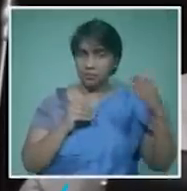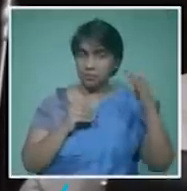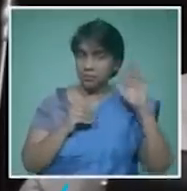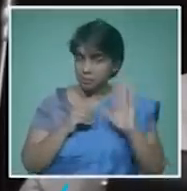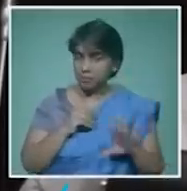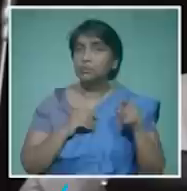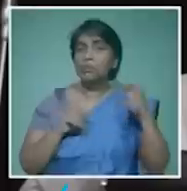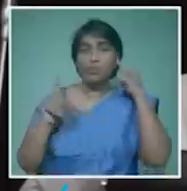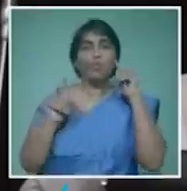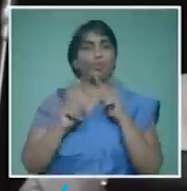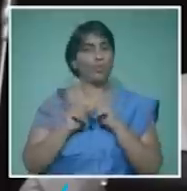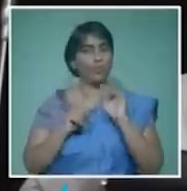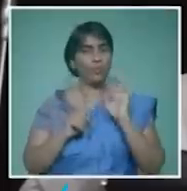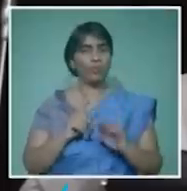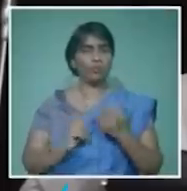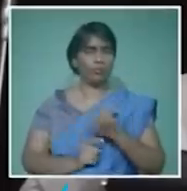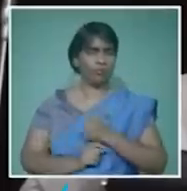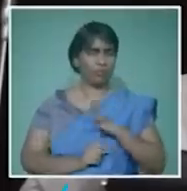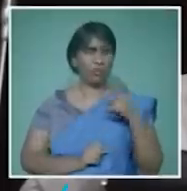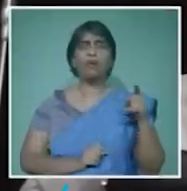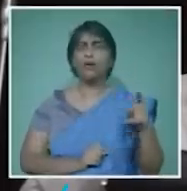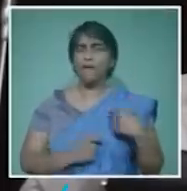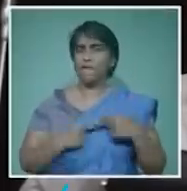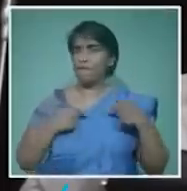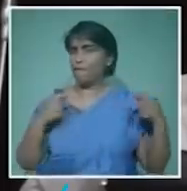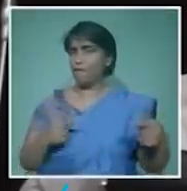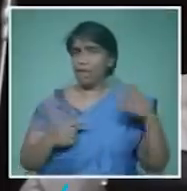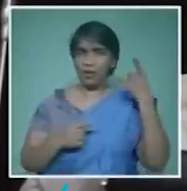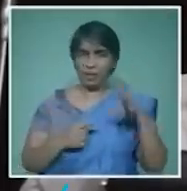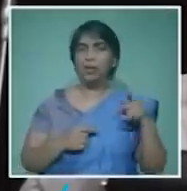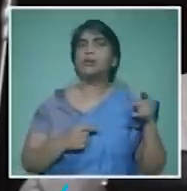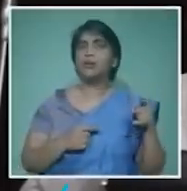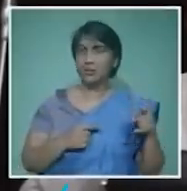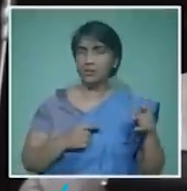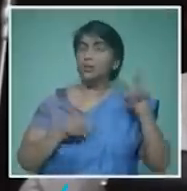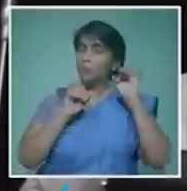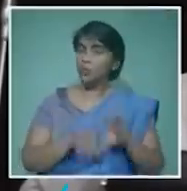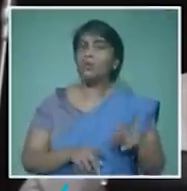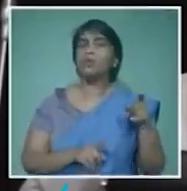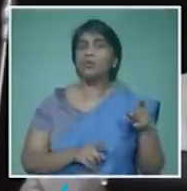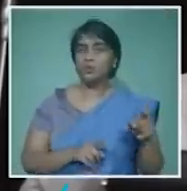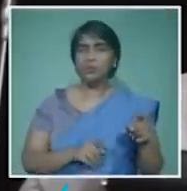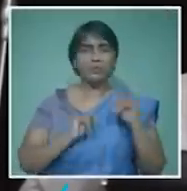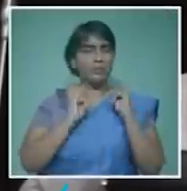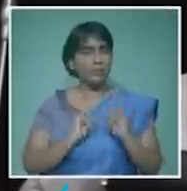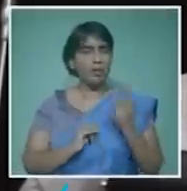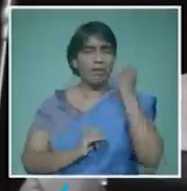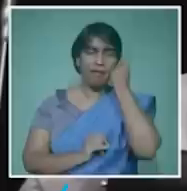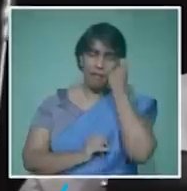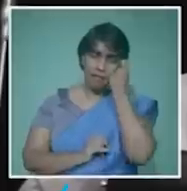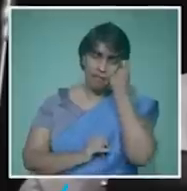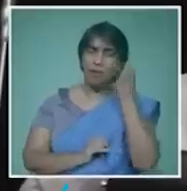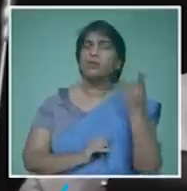පත්වීම පිළිබඳව තිබෙන අකමැත්ත විරෝධය නිසා මේ වගේ දූෂිත සිතුවිලි